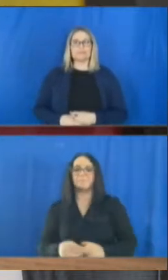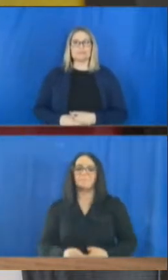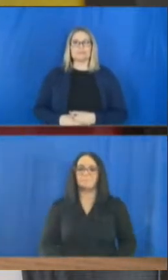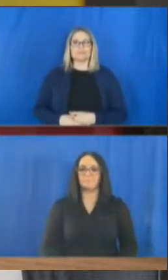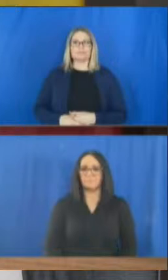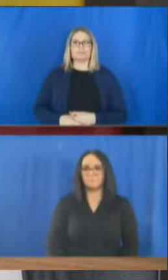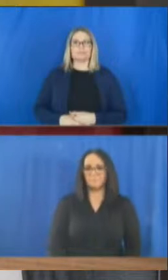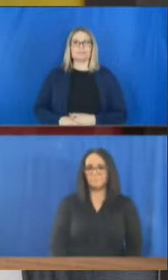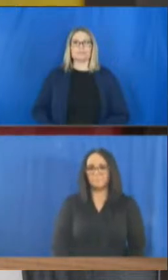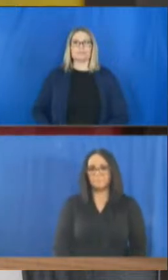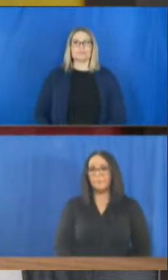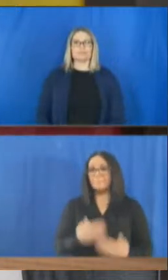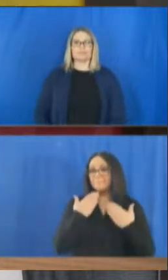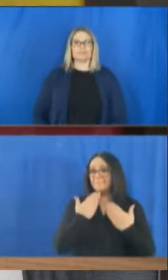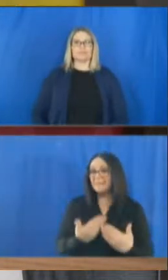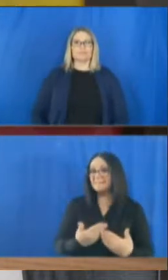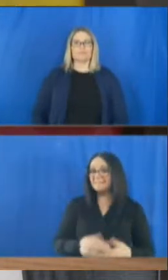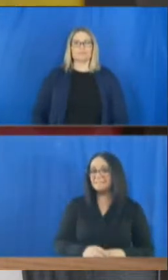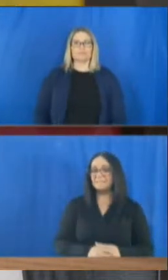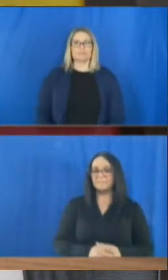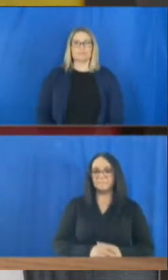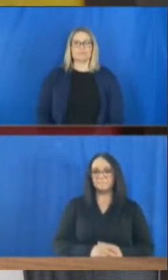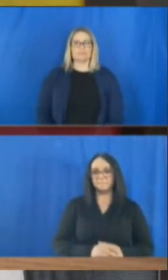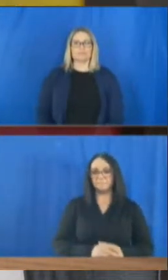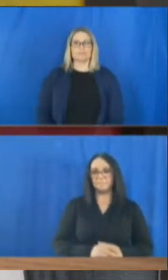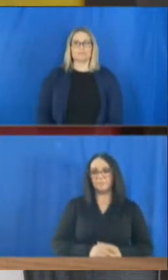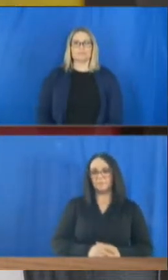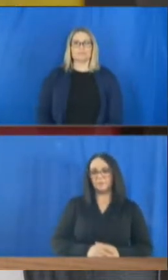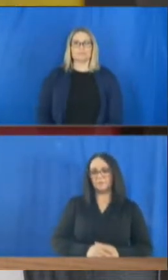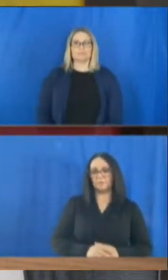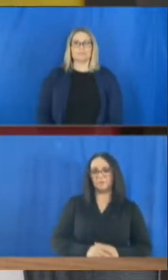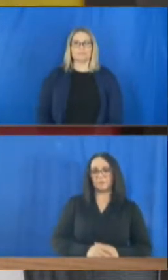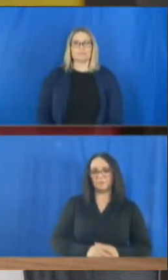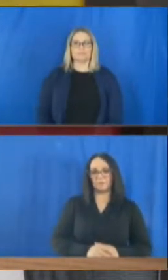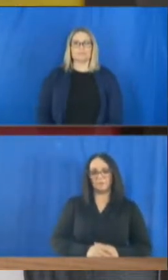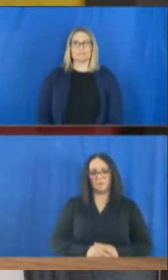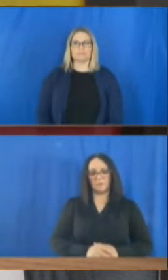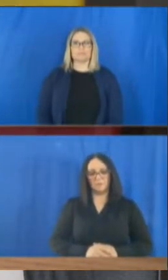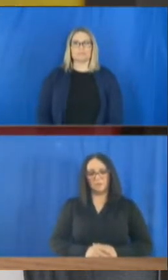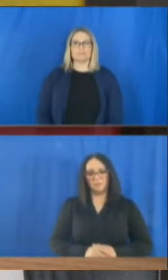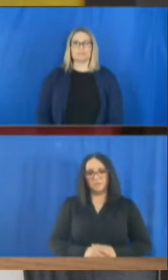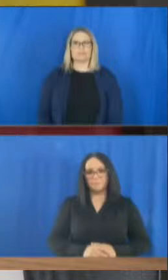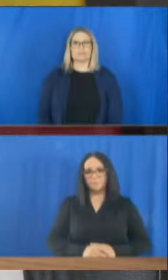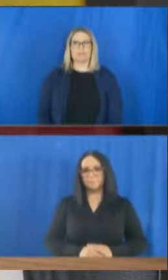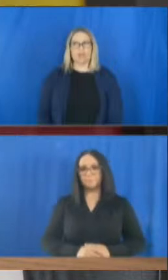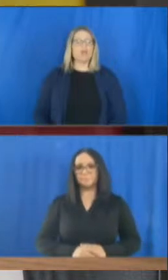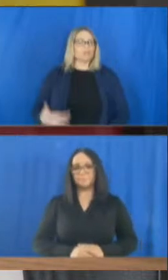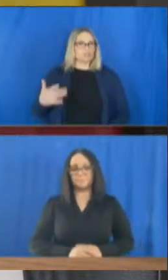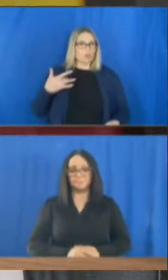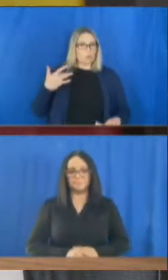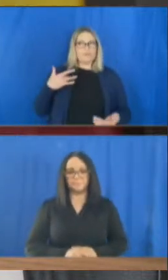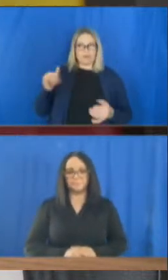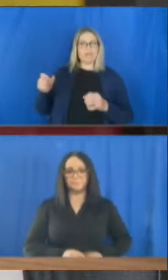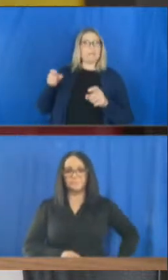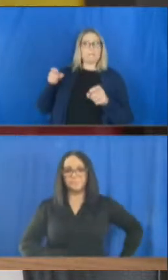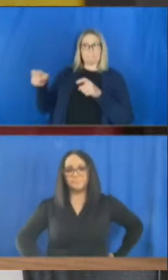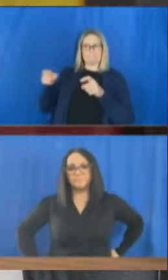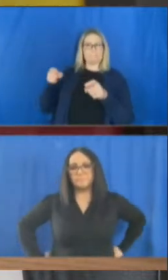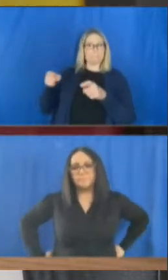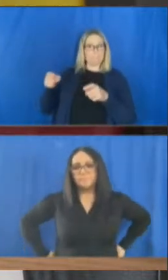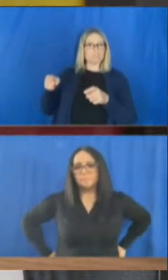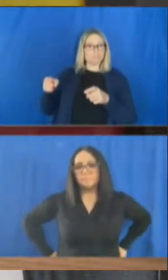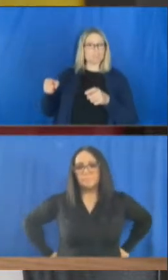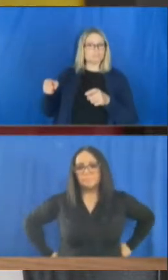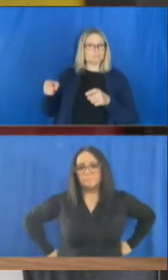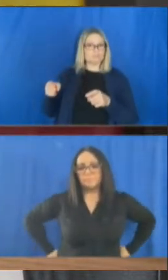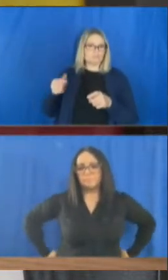d'employés de la santé des hôpitaux qui sont en isolement? Oui, exactement. C'est quelque chose que on a travaillé très